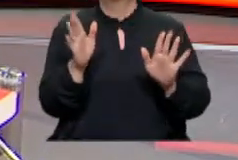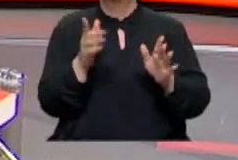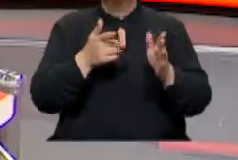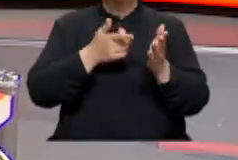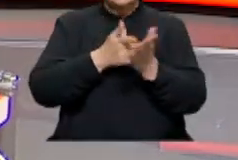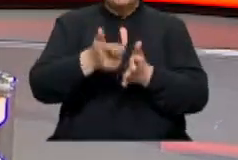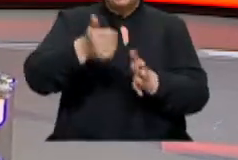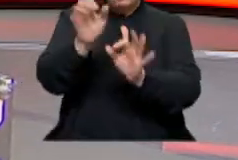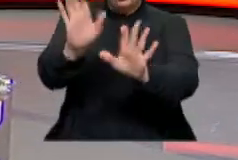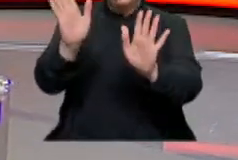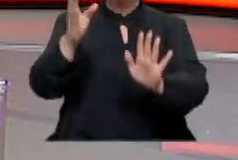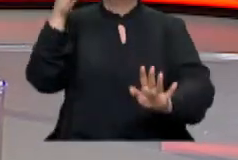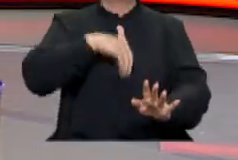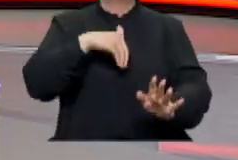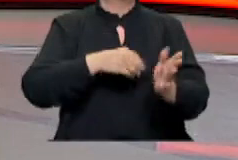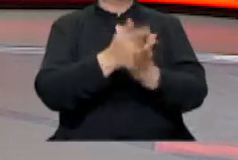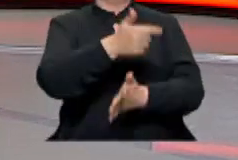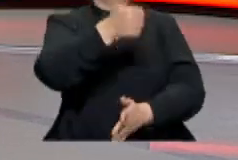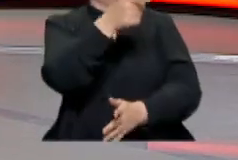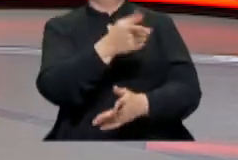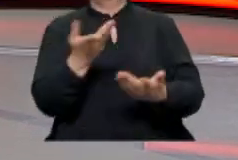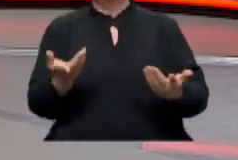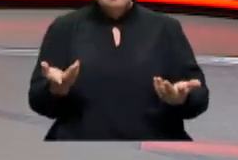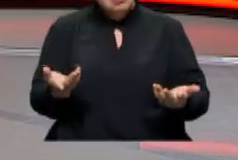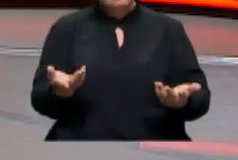Tarım Bakanlığı'nın durumu bu. Sanırsın Tarım Bakanlığı.